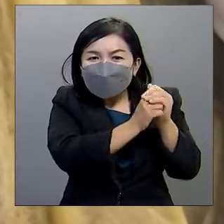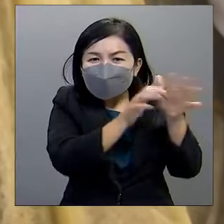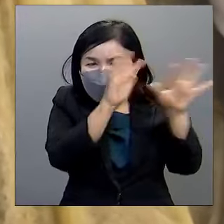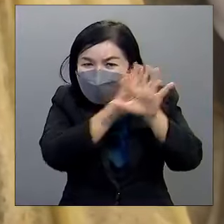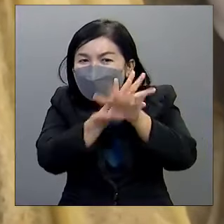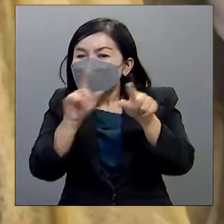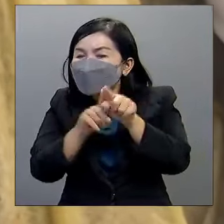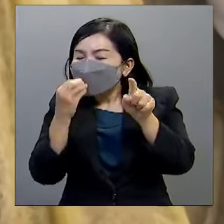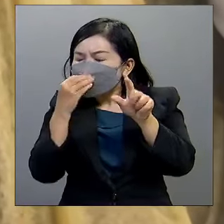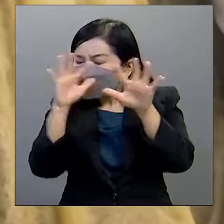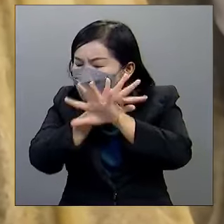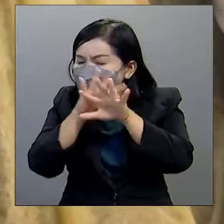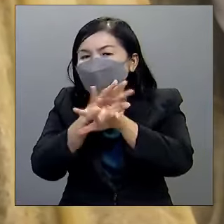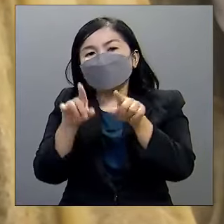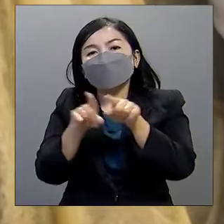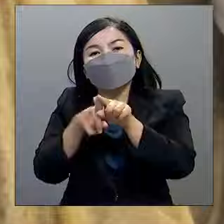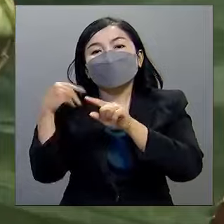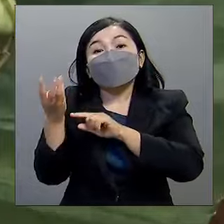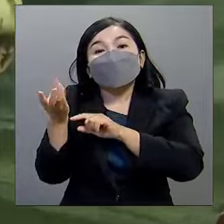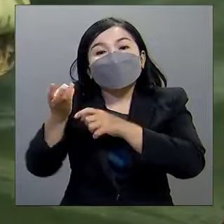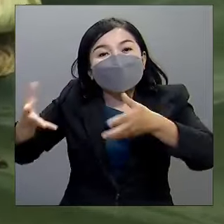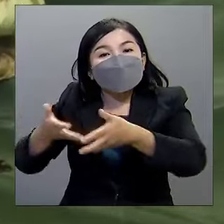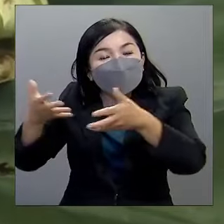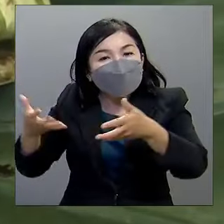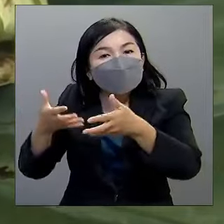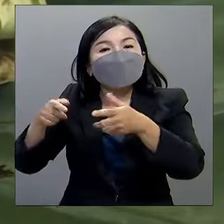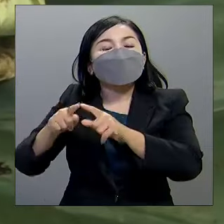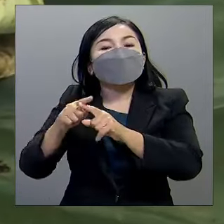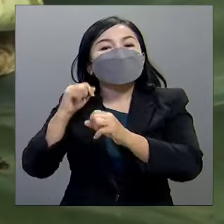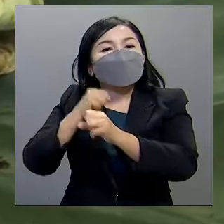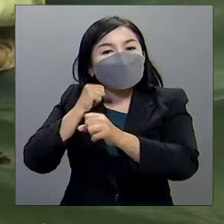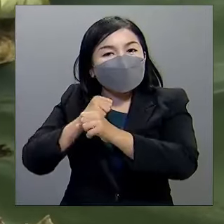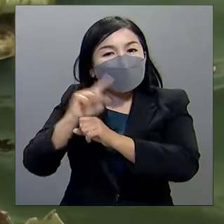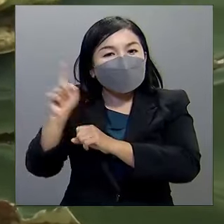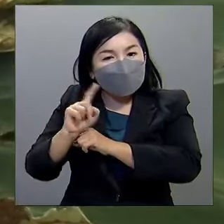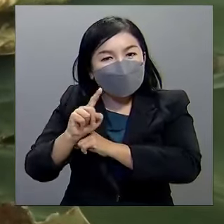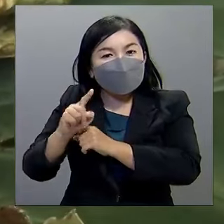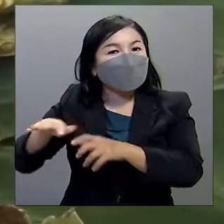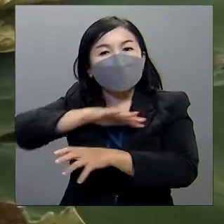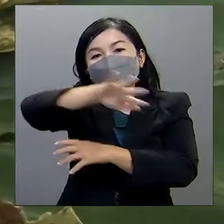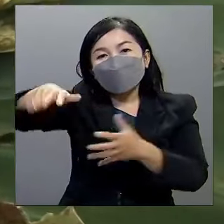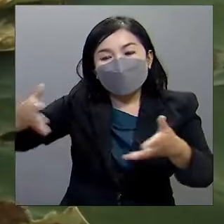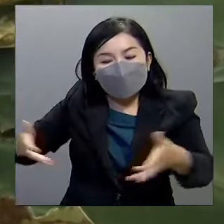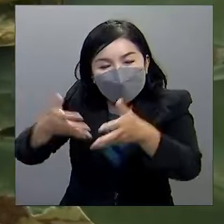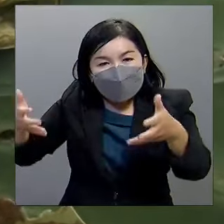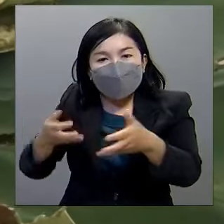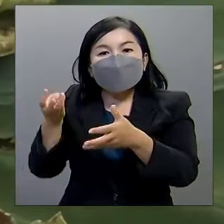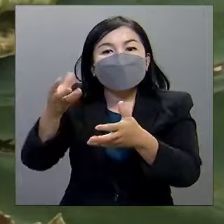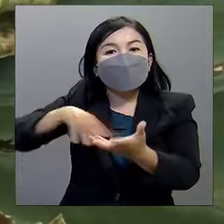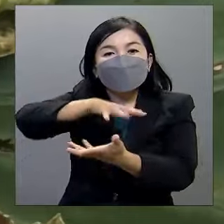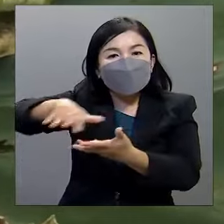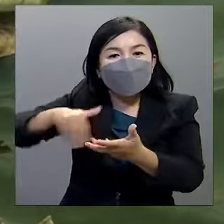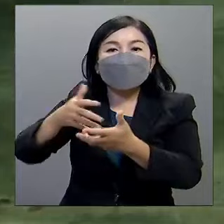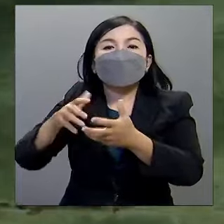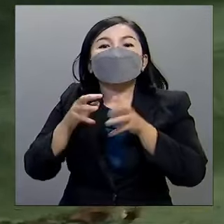แบบรสชาติคล้ายๆบ้าจ่างด้วยเช่นกันก็จะมีกรรมวิธีในการทำเฉพาะโดยจะคลุกเคล้าเครื่องปรุงต่างๆเข้ากับข้าวสวยจ